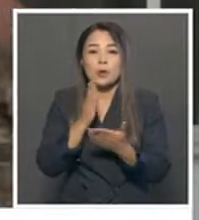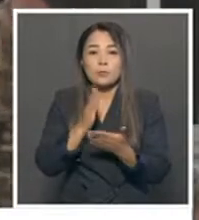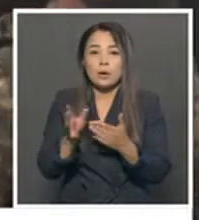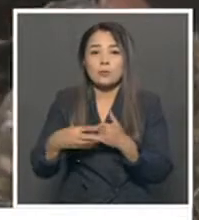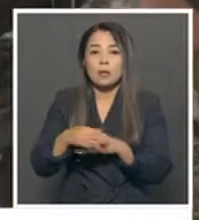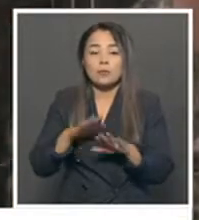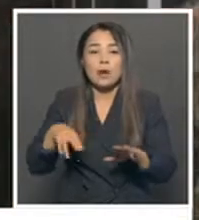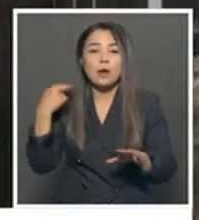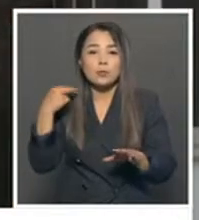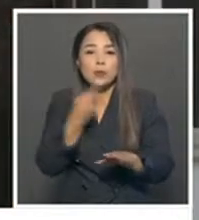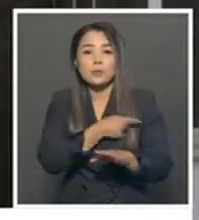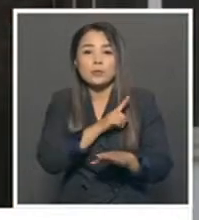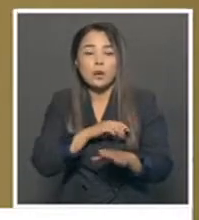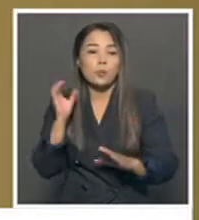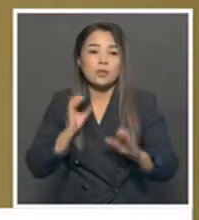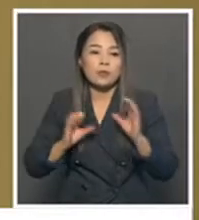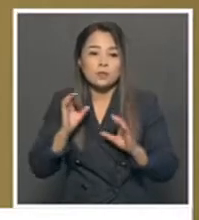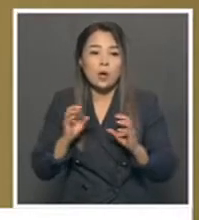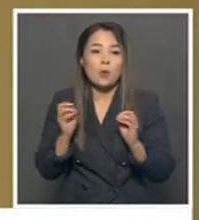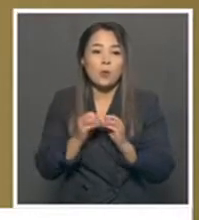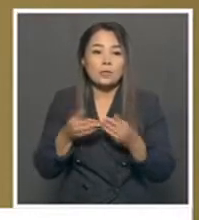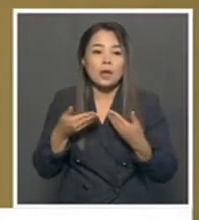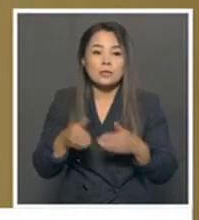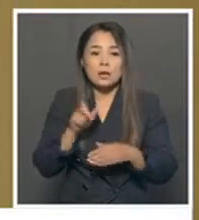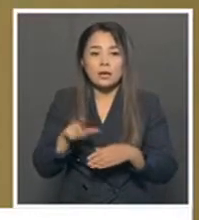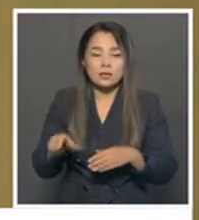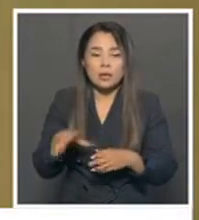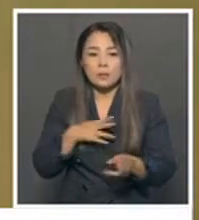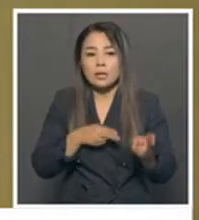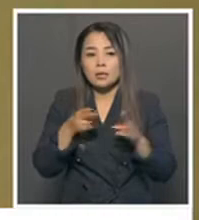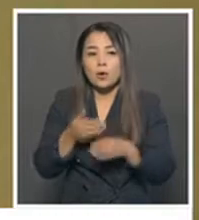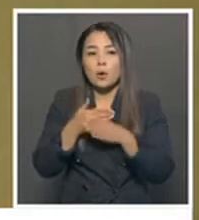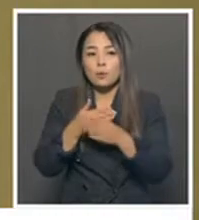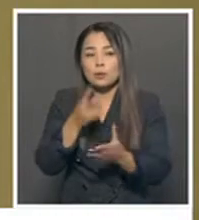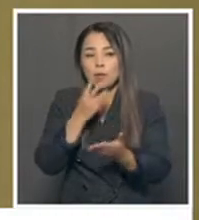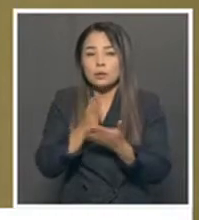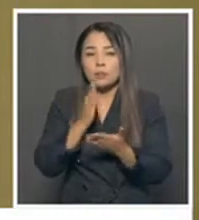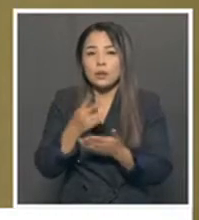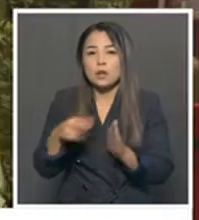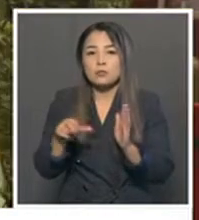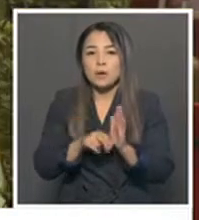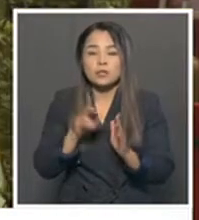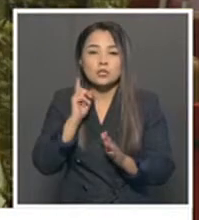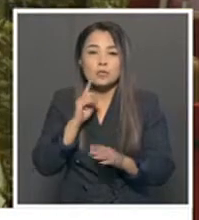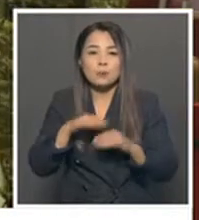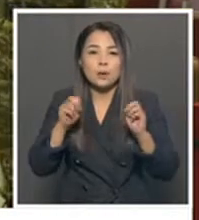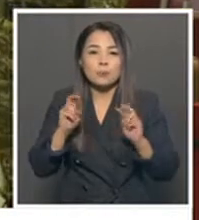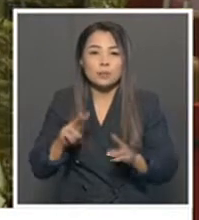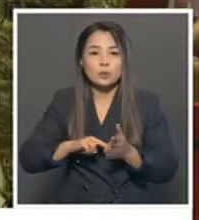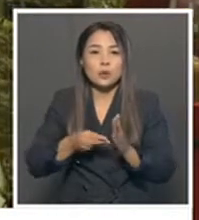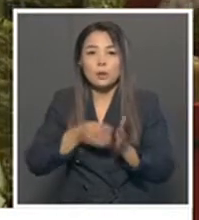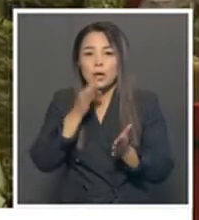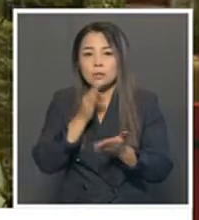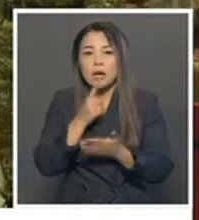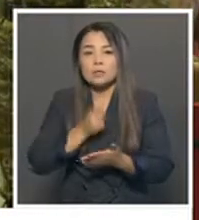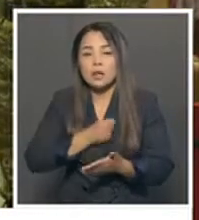өңірге Ақтөбе медицина университетінің 10 түлегі көмекке жетті. Жалпы Маңғыстауға 26 жас маман барады деп жоспарланған, ал әскери